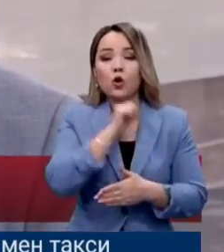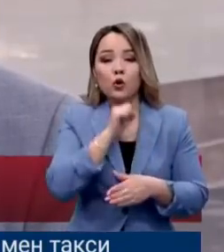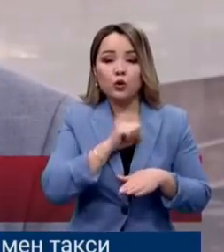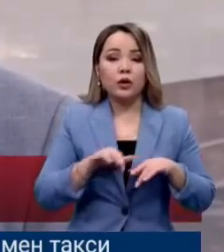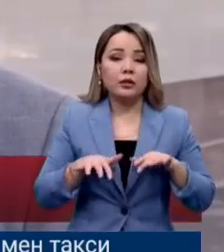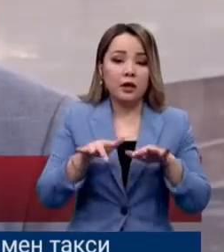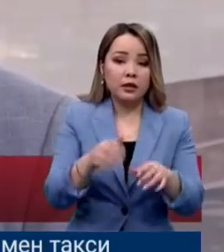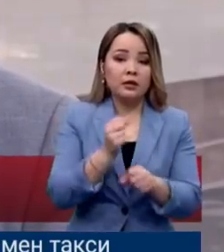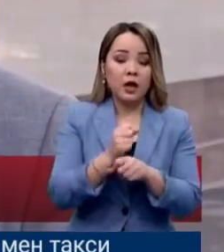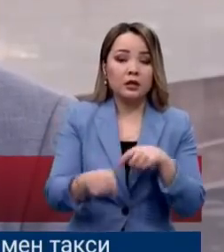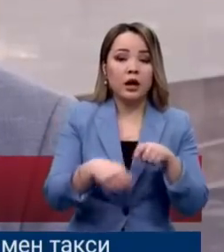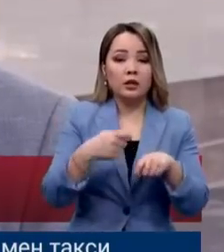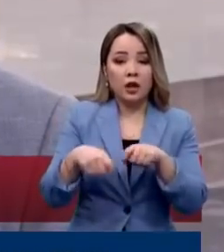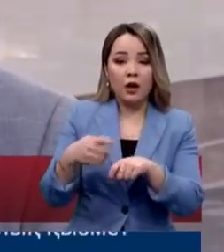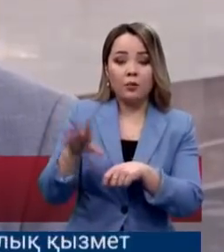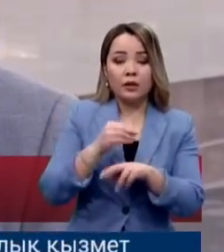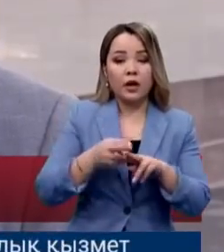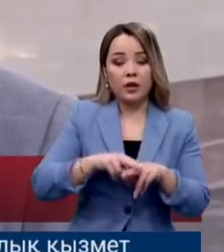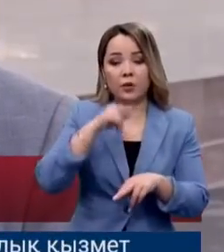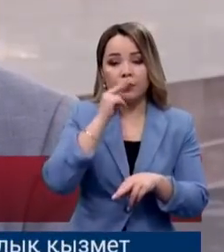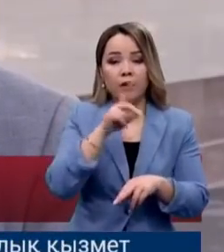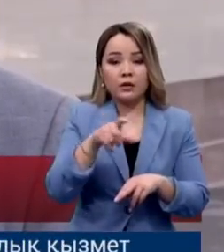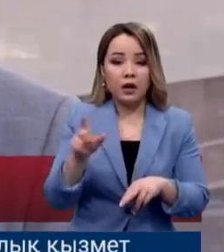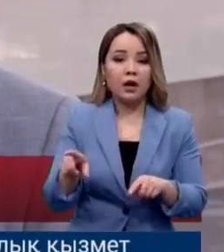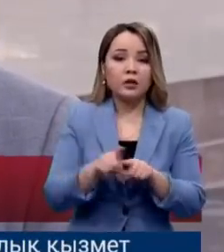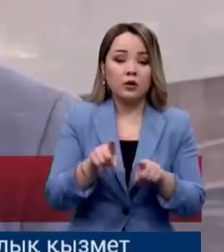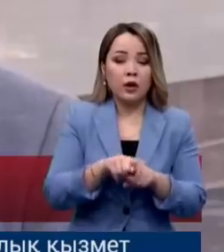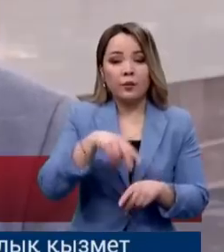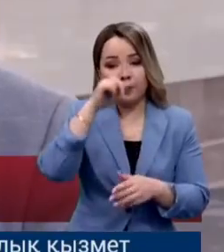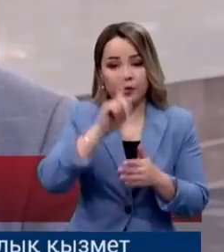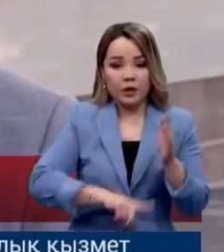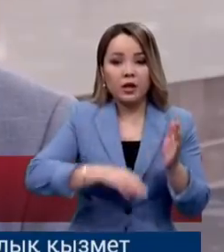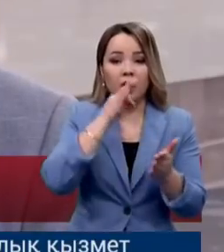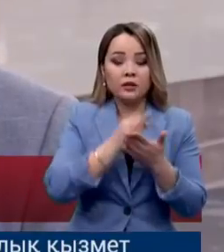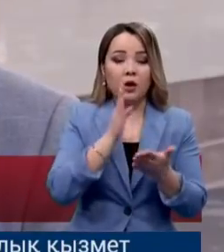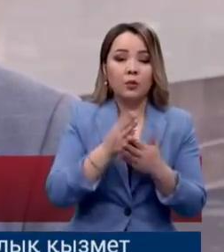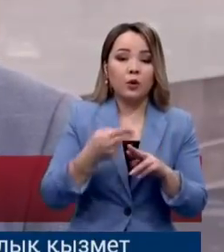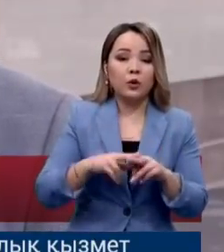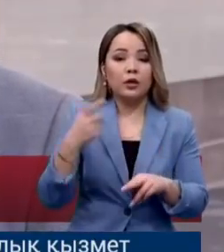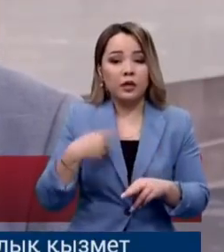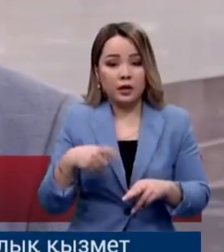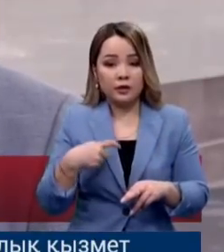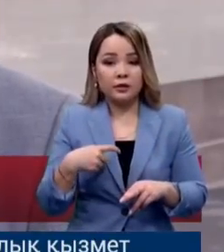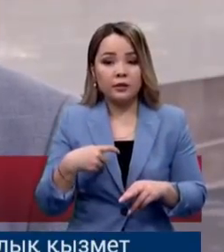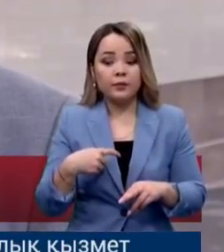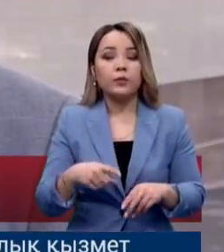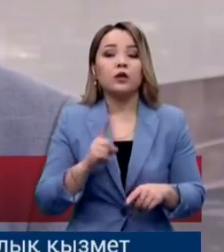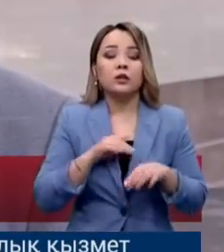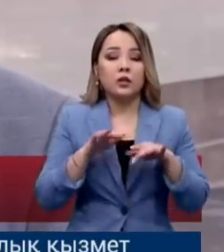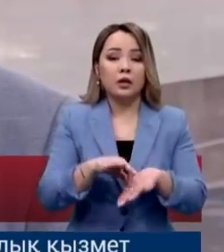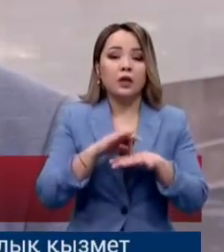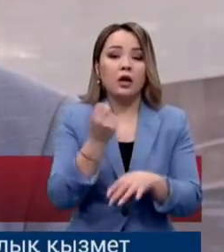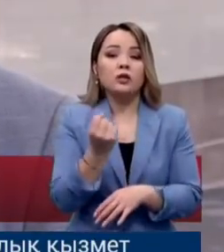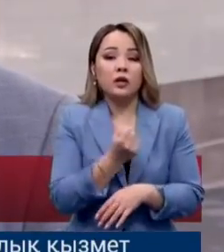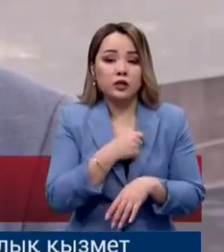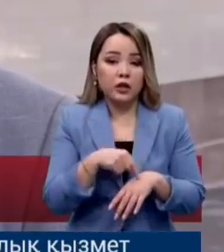үшін сотталған болатын. Азаматтарға олардың кінәсін мойындағаны үшін, сонымен қатар жасаған ісіне